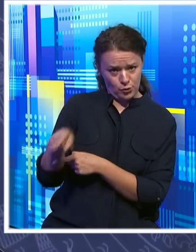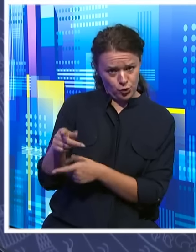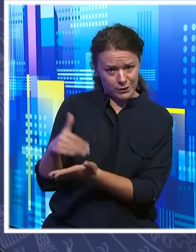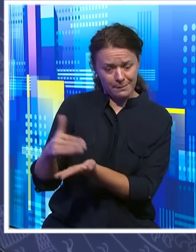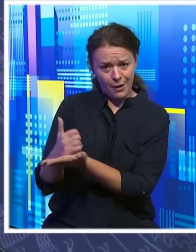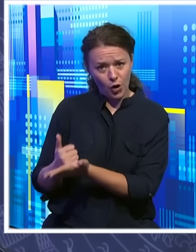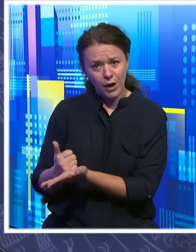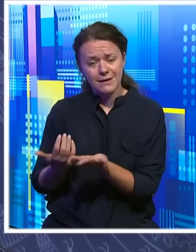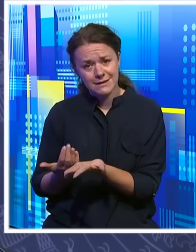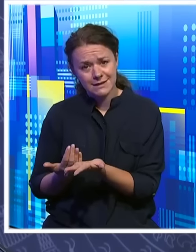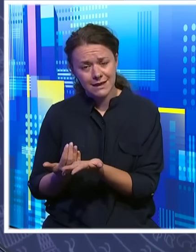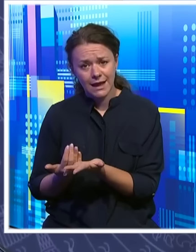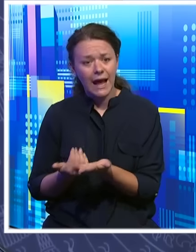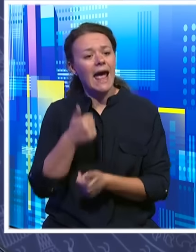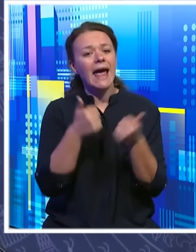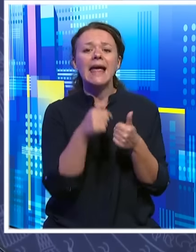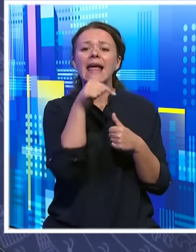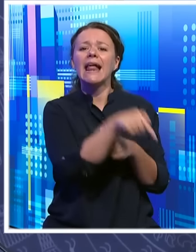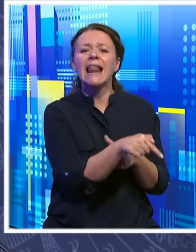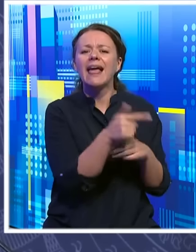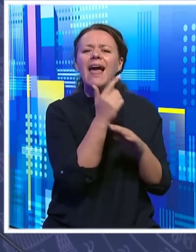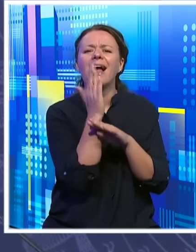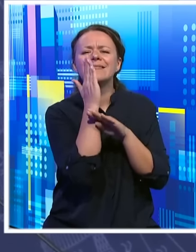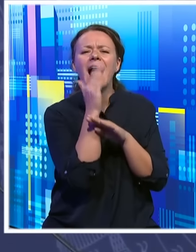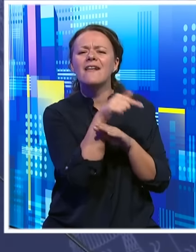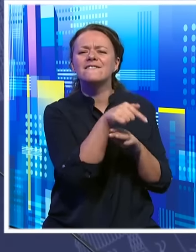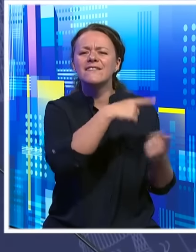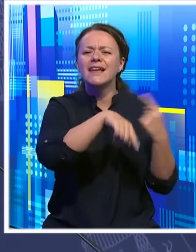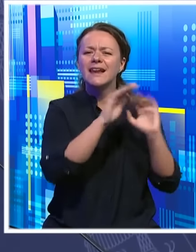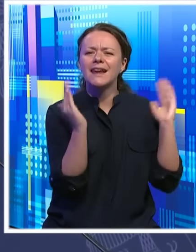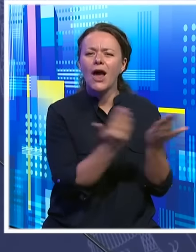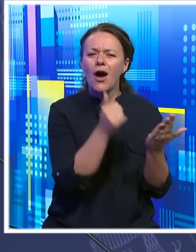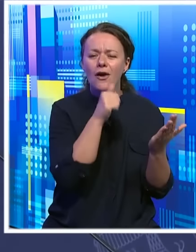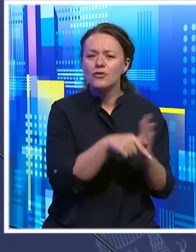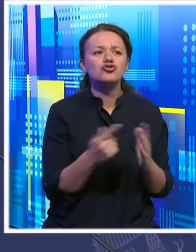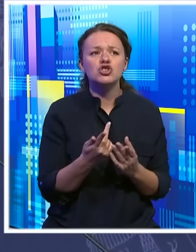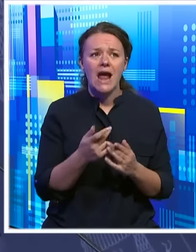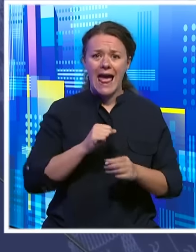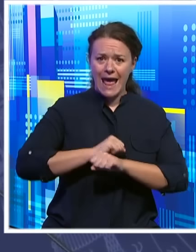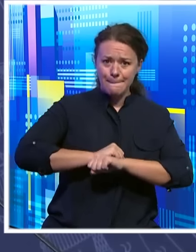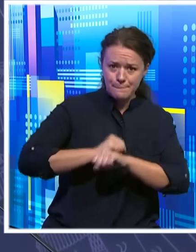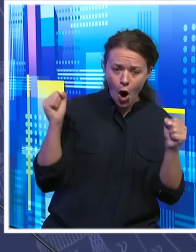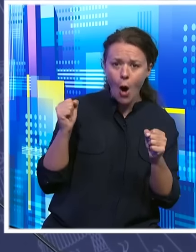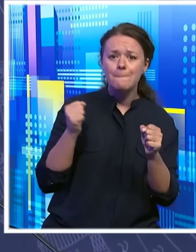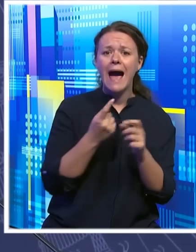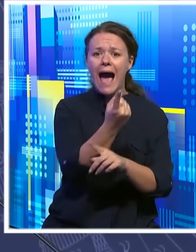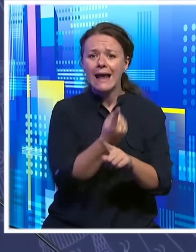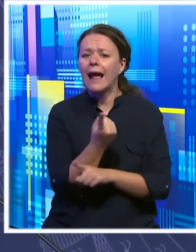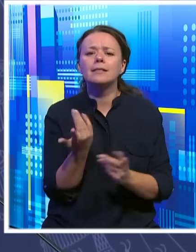Ili u delfinarijumu? Gde? Gde tačno hoćete da se koriste granate, bombe i rakete nego na